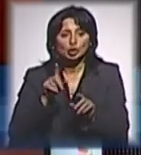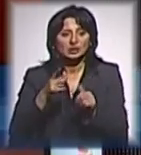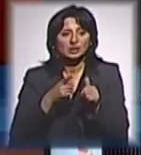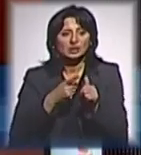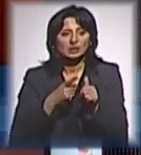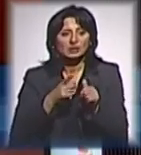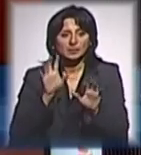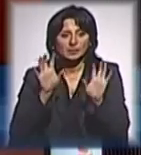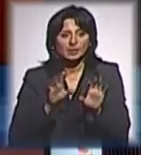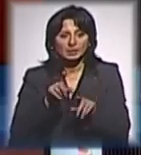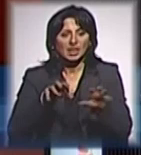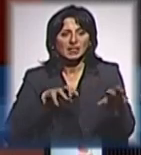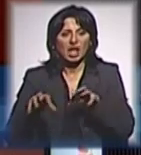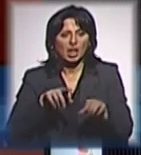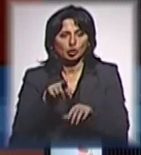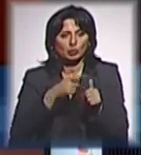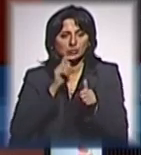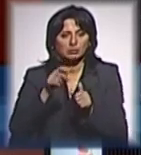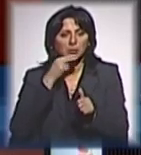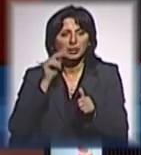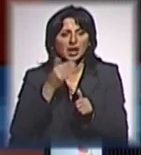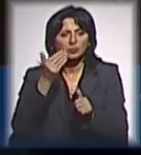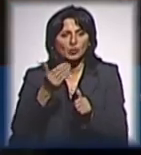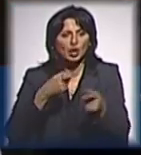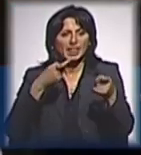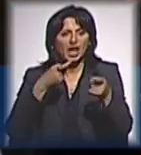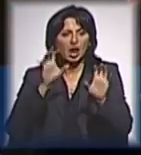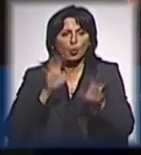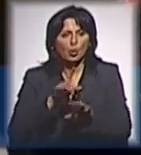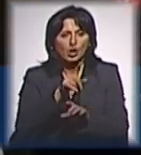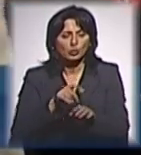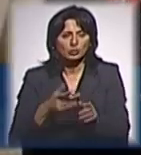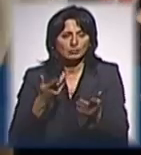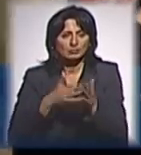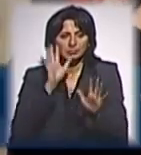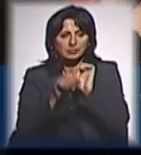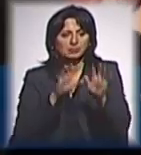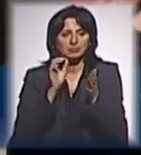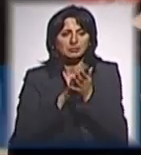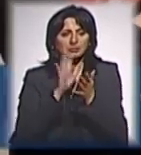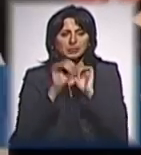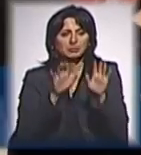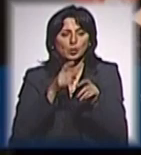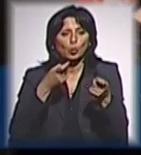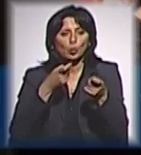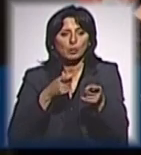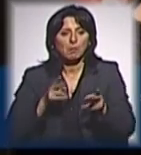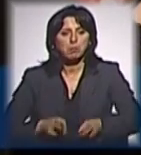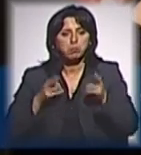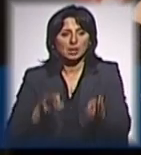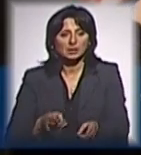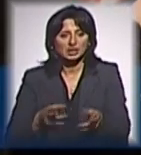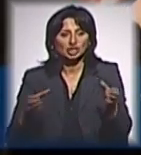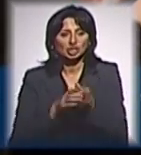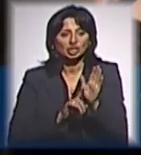ითვლება თაღლითობაში გედებოდა ბრალი ქალბატონი ნორა იარაღის უკანონო შენახვაში და უკანონო შეერაღებული ბანდის